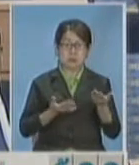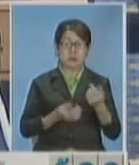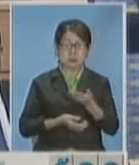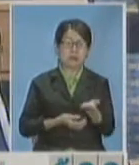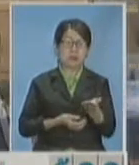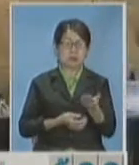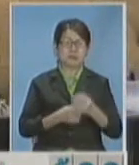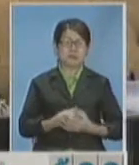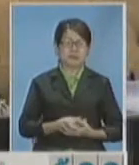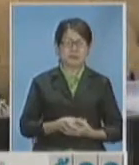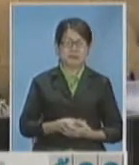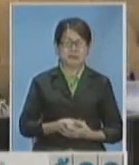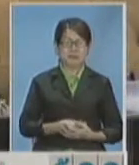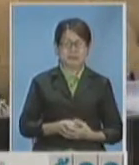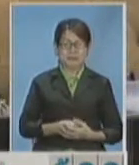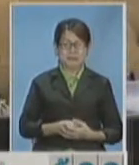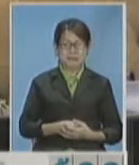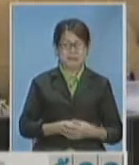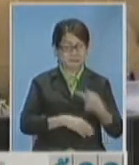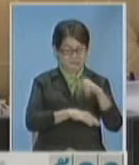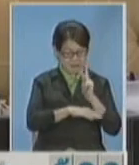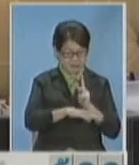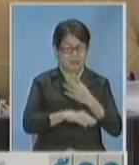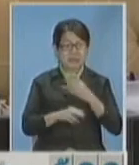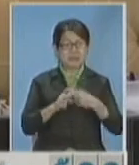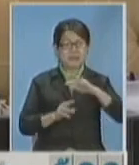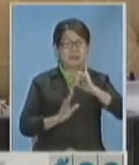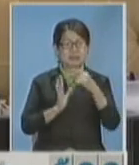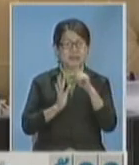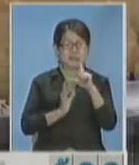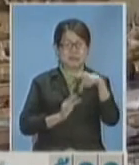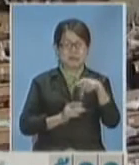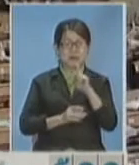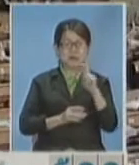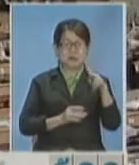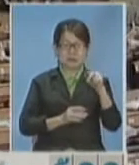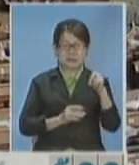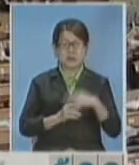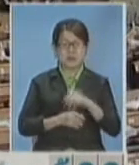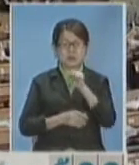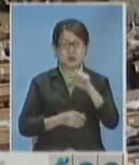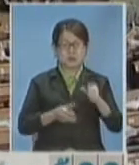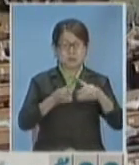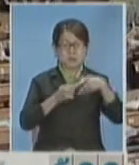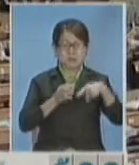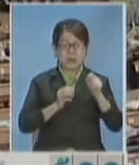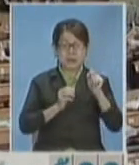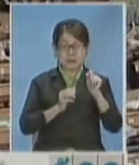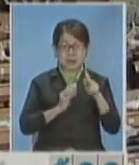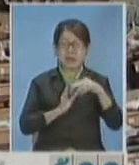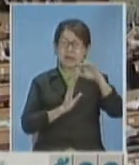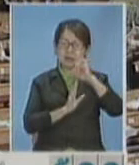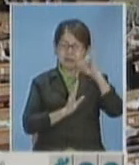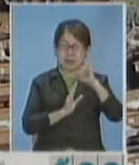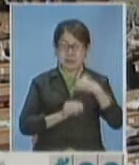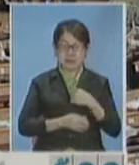งเชิญ ท่านที่เคารพผมจุลพันธ์อมรนิวัฒน์สมาชิกสภาผู้แทนราษฎรเพื่อไทยเชียงใหม่